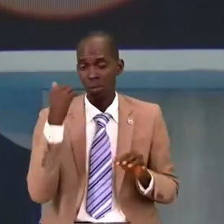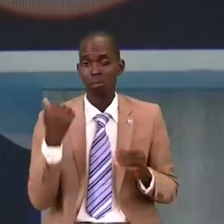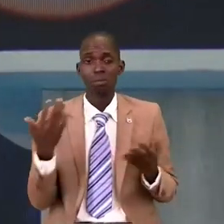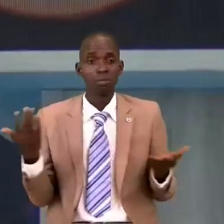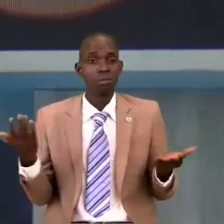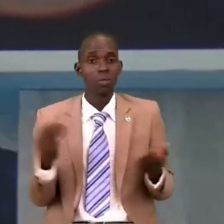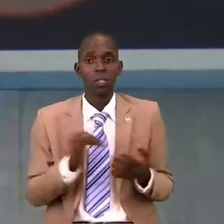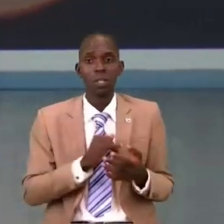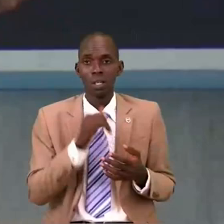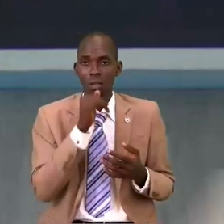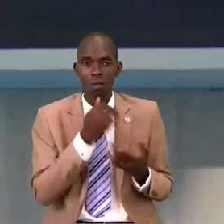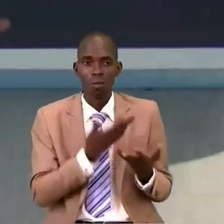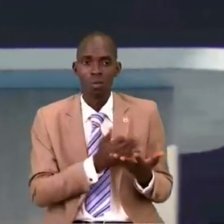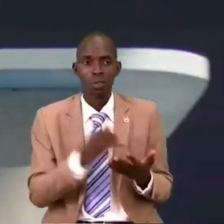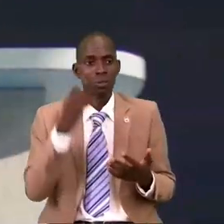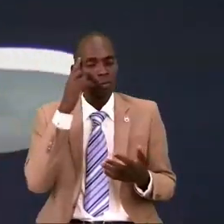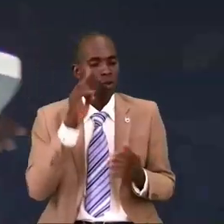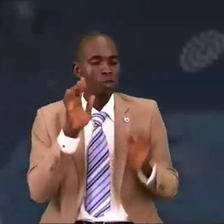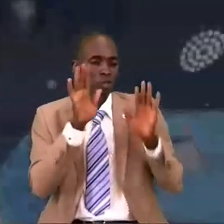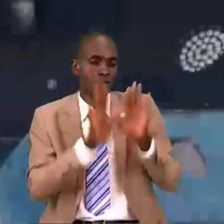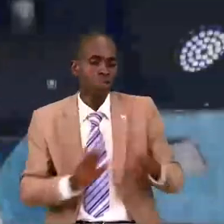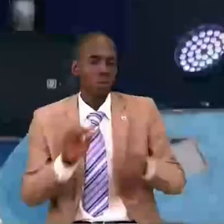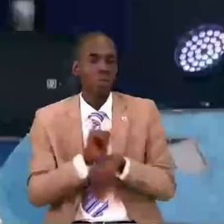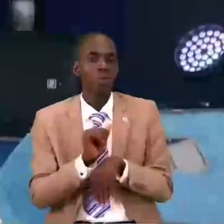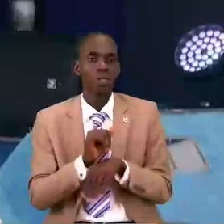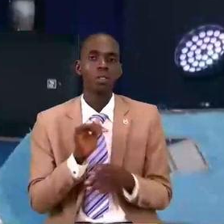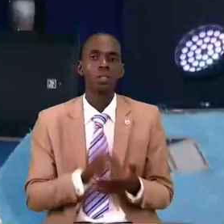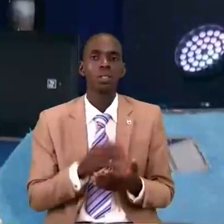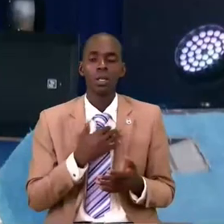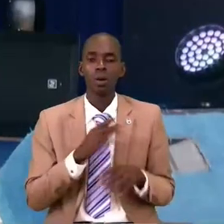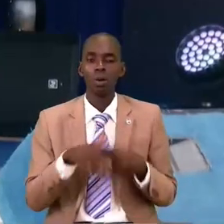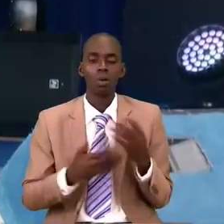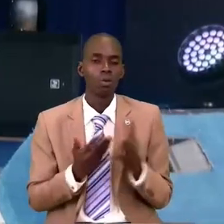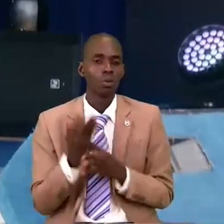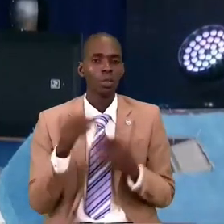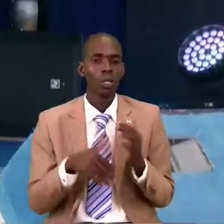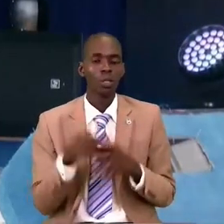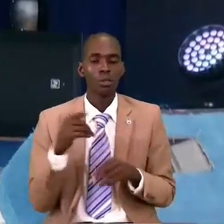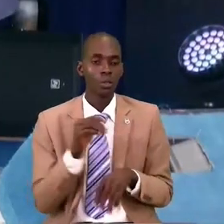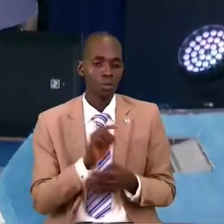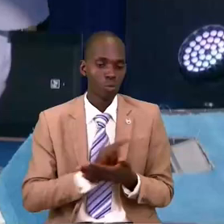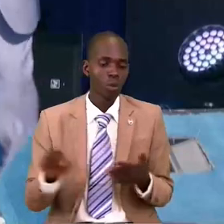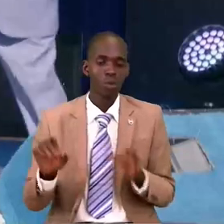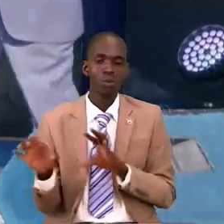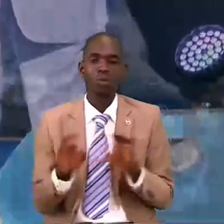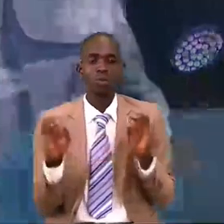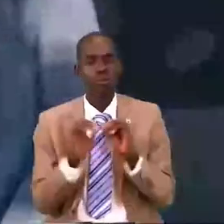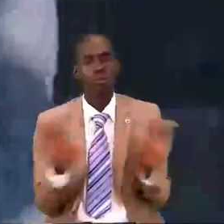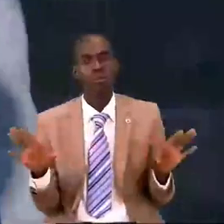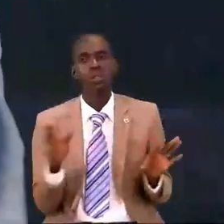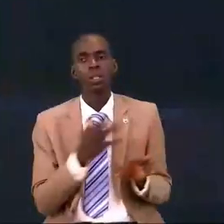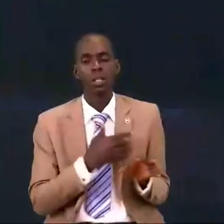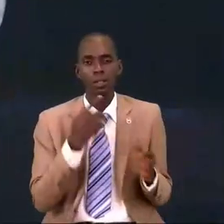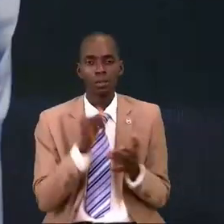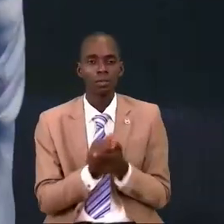semaine, ils ne font rien. Et tout ce qu'ils font, tu ne fais rien, rien ne va réussir pour